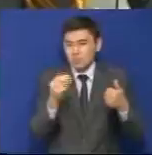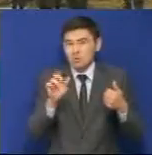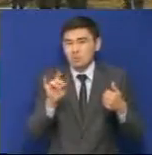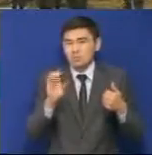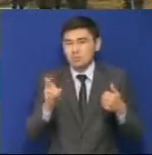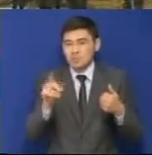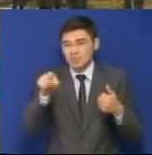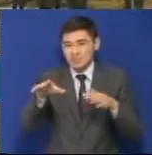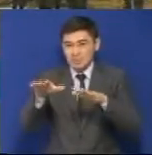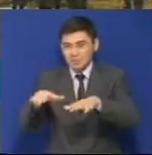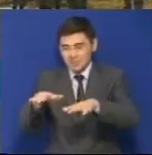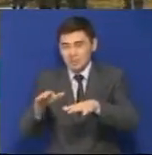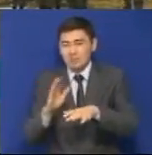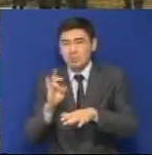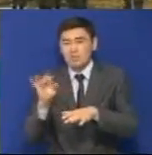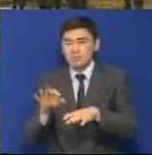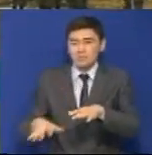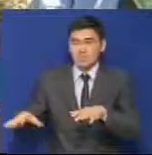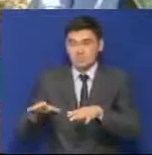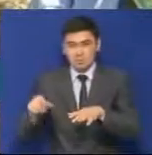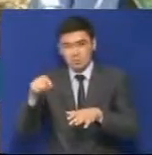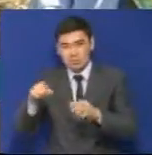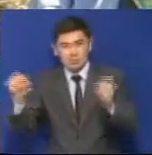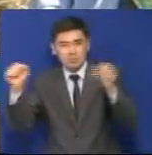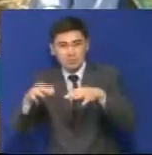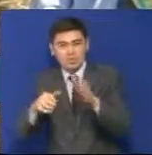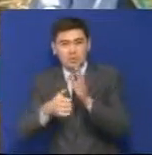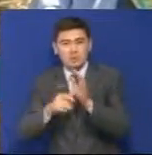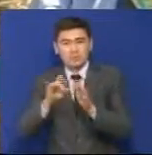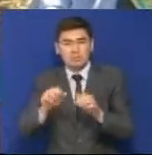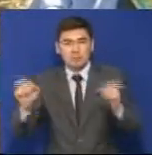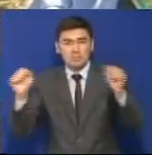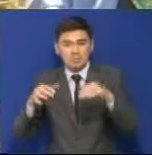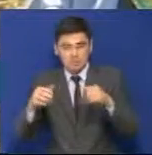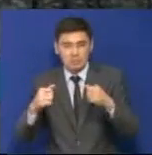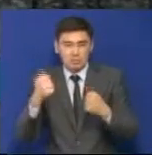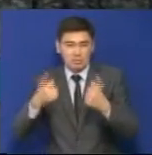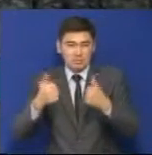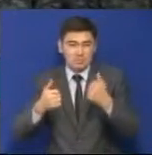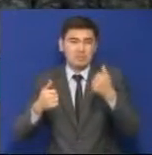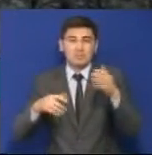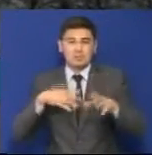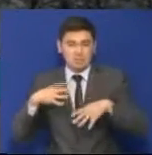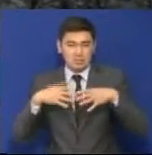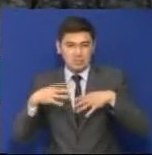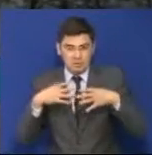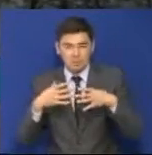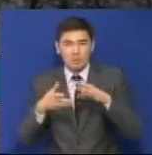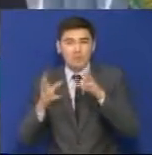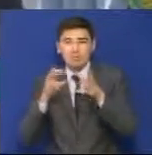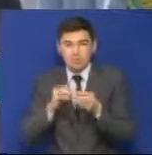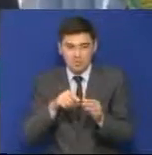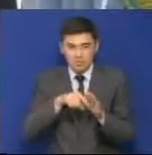Шығыс Қазақстан облысы әкімінің жүлдесіне 6-шы облыстық әскери патриоттық жиын өтті. Салтанатты жиынға ішкі